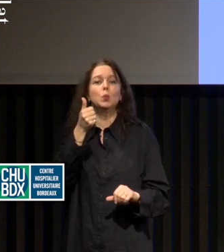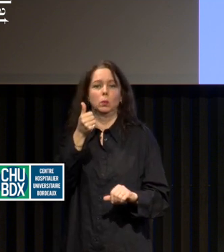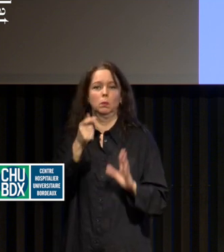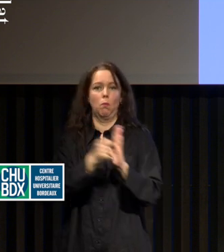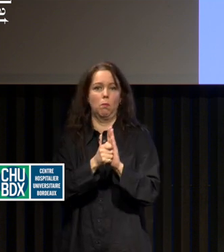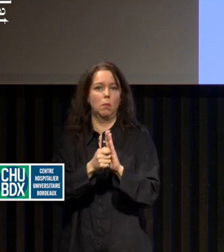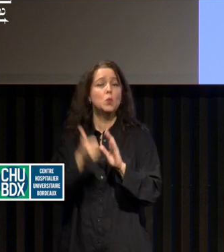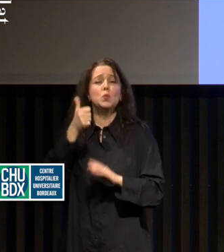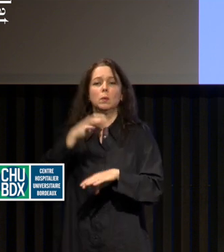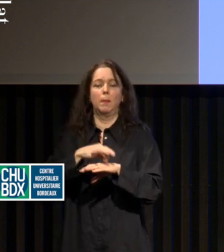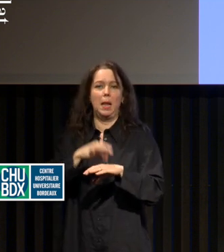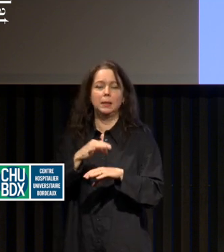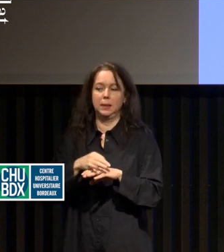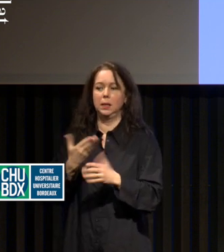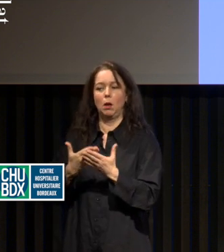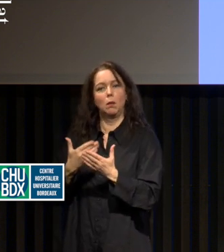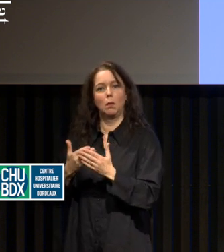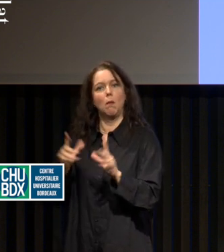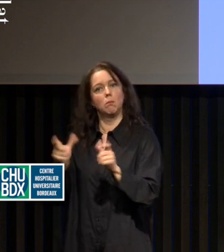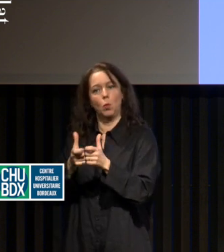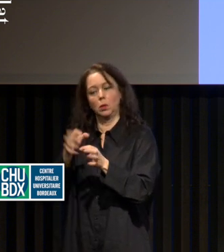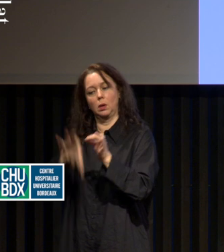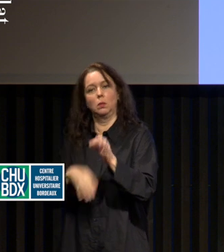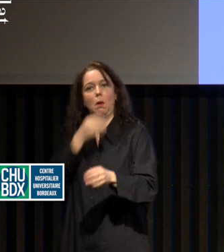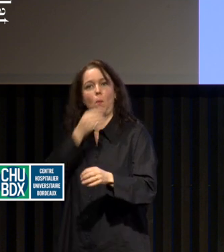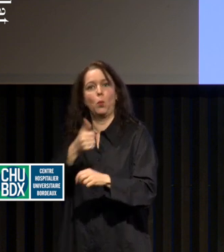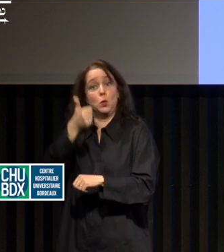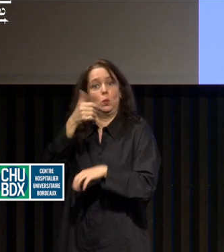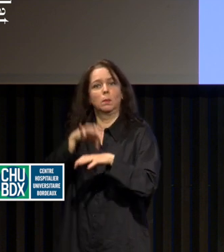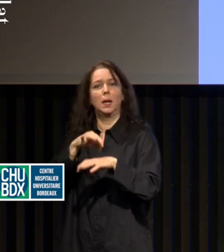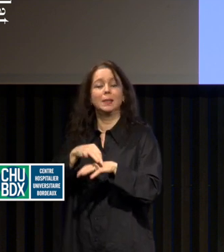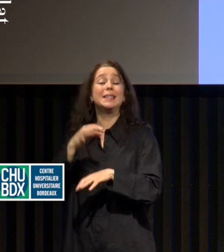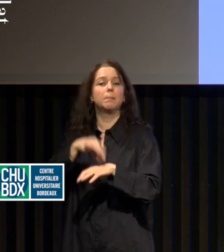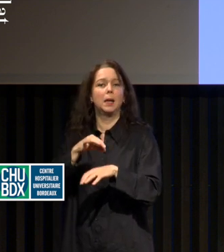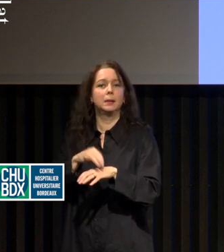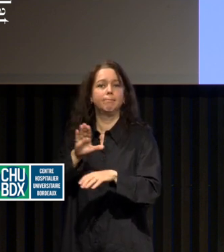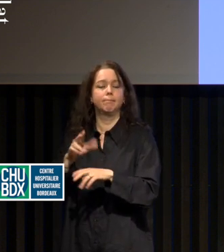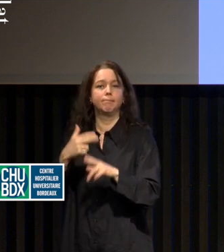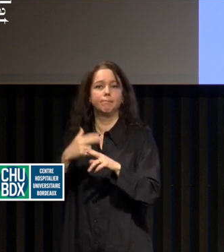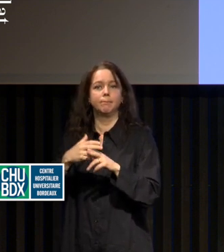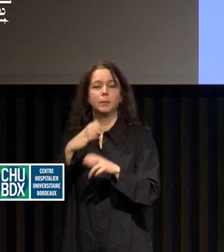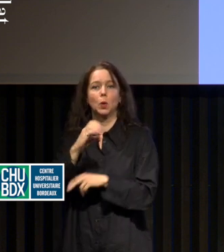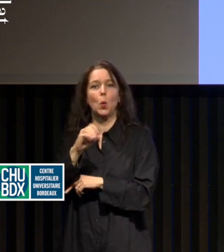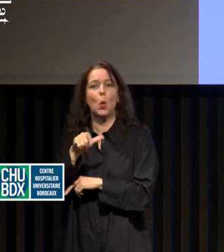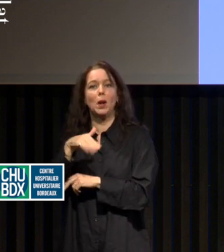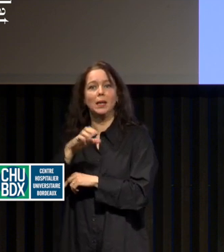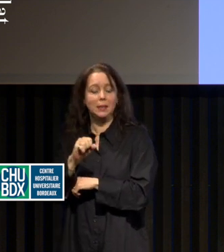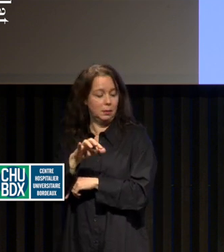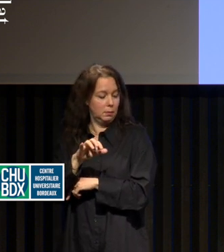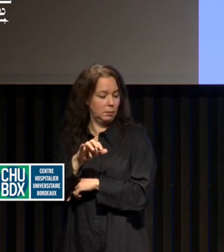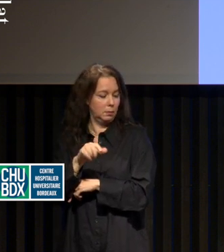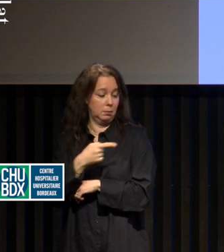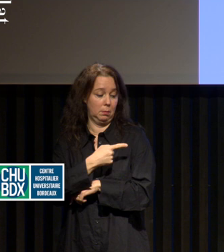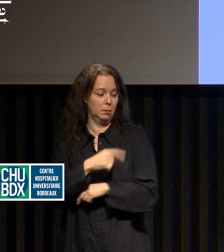Il y a une seule maladie, on a démontré que c'était un traitement qui était efficace. C'est une maladie très particulière qui s'appelle la colite à Clostridium difficile.